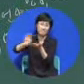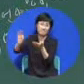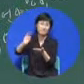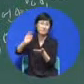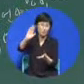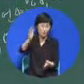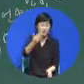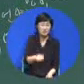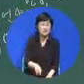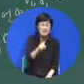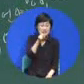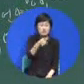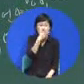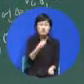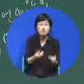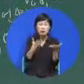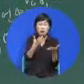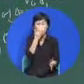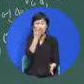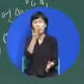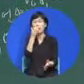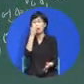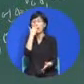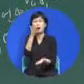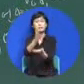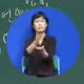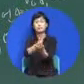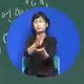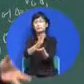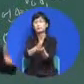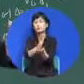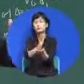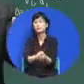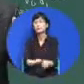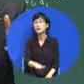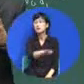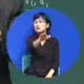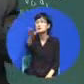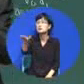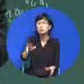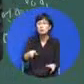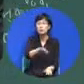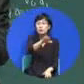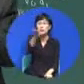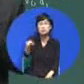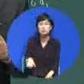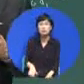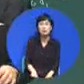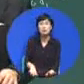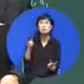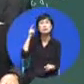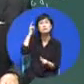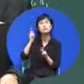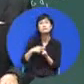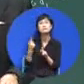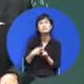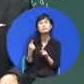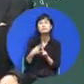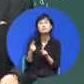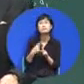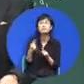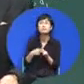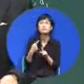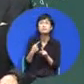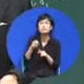your finances will be changed for God to use for world evangelization. 지금 여러분처럼 우리 그냥 이런 식으로 그냥 하고 있다면 하나님이 응답 안